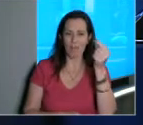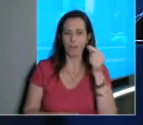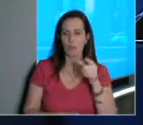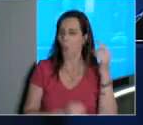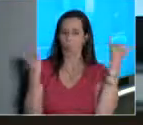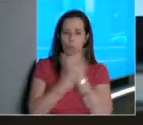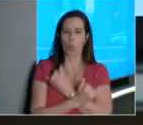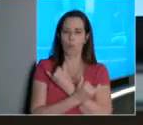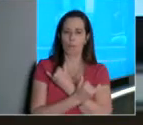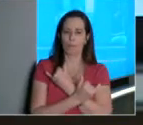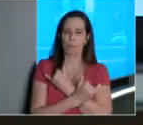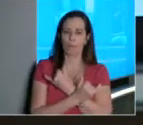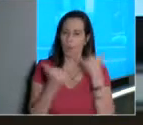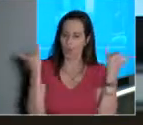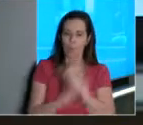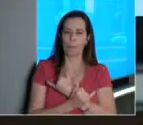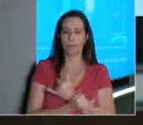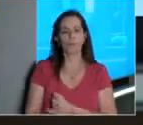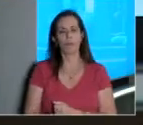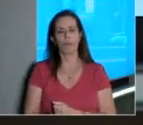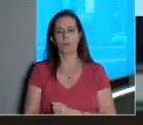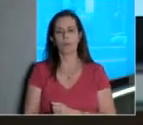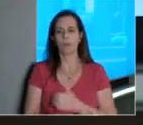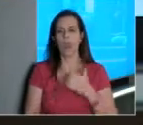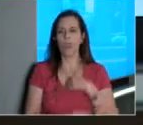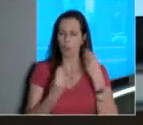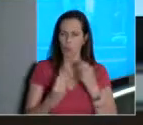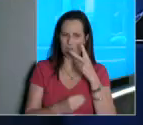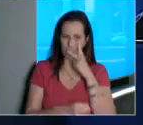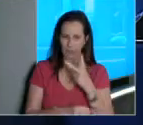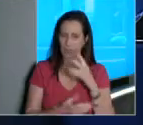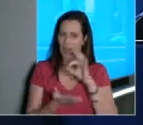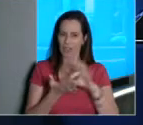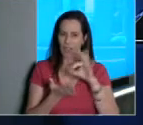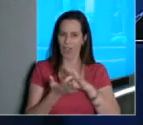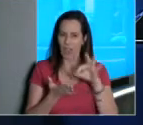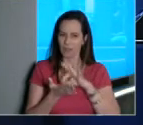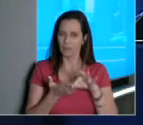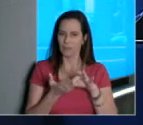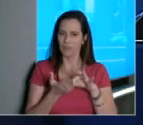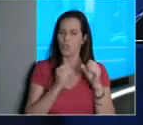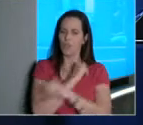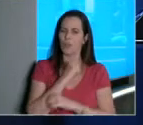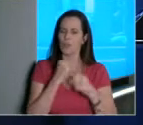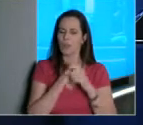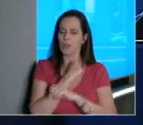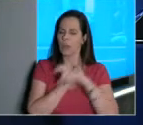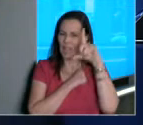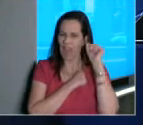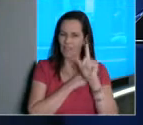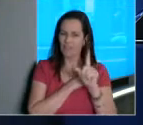הוא טועה טעות מרה. טעות מרה. טוב, תראו, אנחנו עוד מעט נראה כתבה של סטודנטית מאוניברסיטת תל אביב,